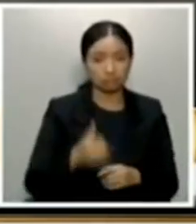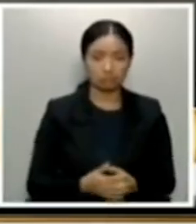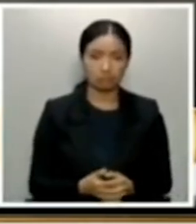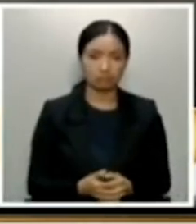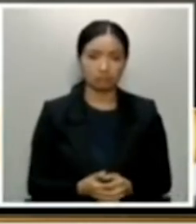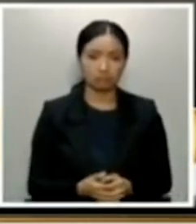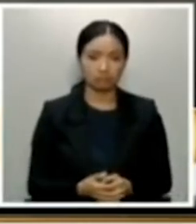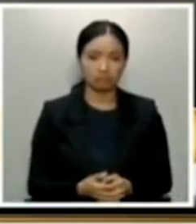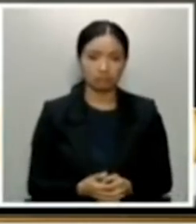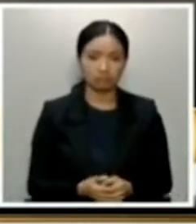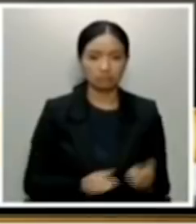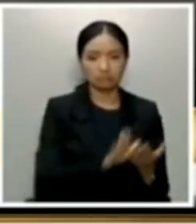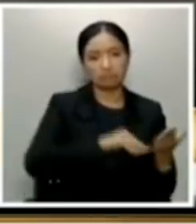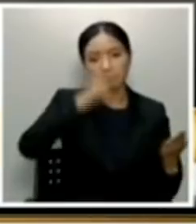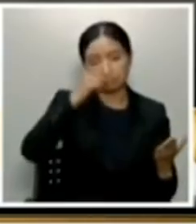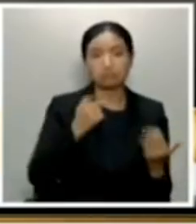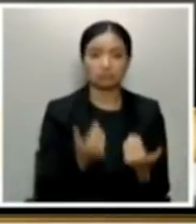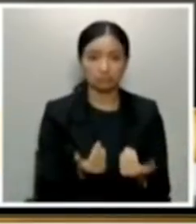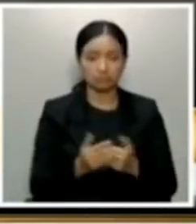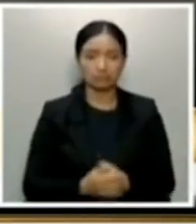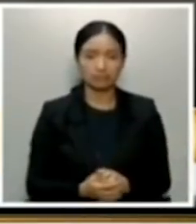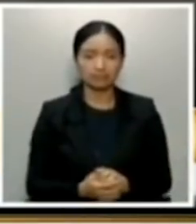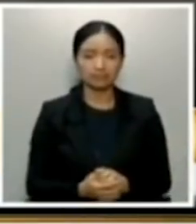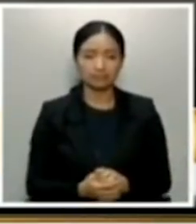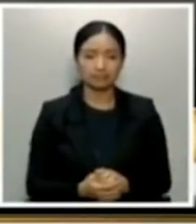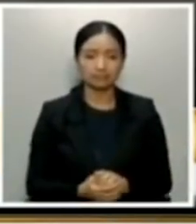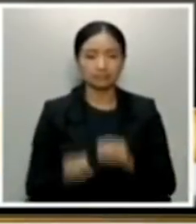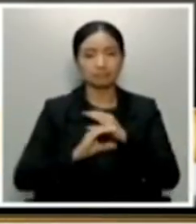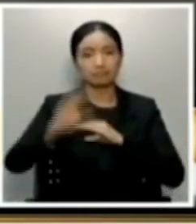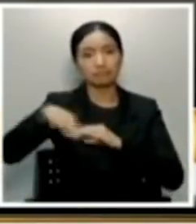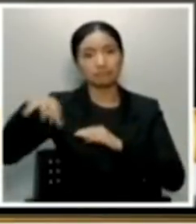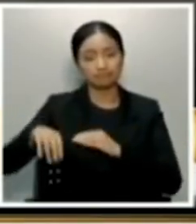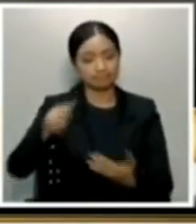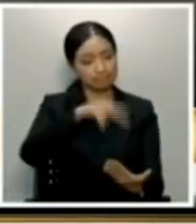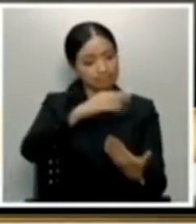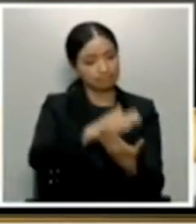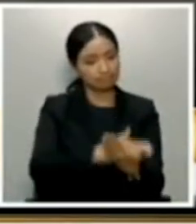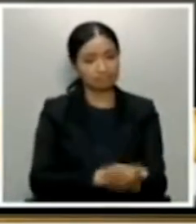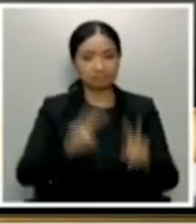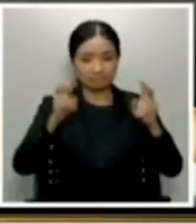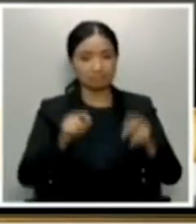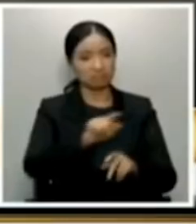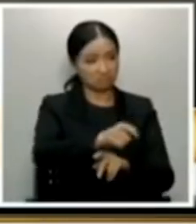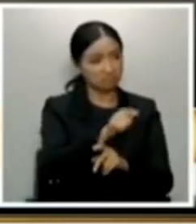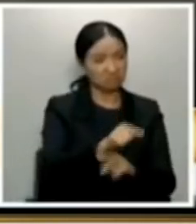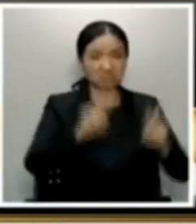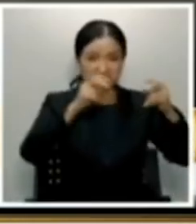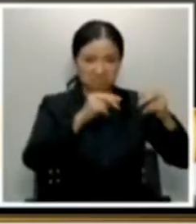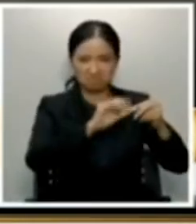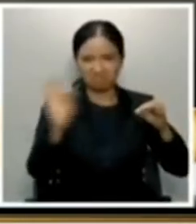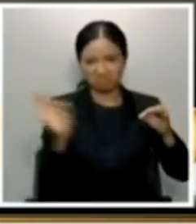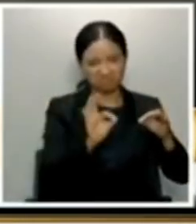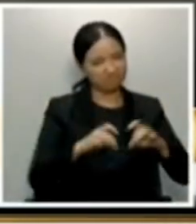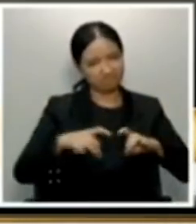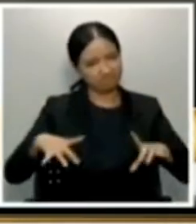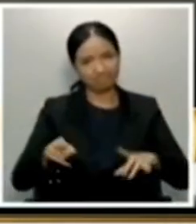นั้นในบ้านเมืองของเรายุคนี้กสทช.พิจารณาว่ารายการนี้ของช่องนี้นำเสนอเนื้อหาขัดแ